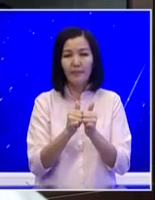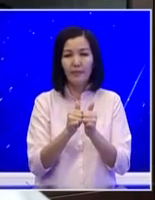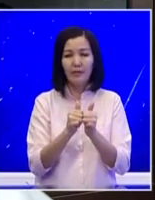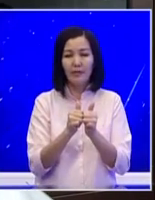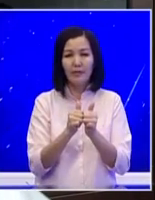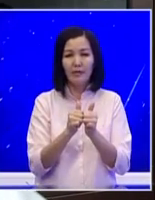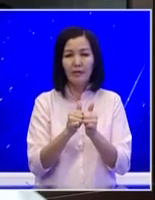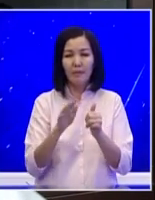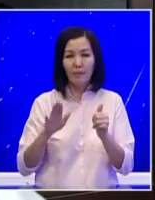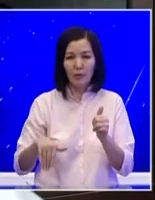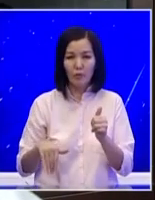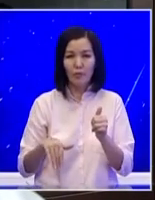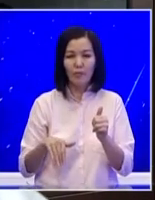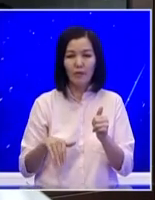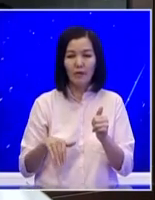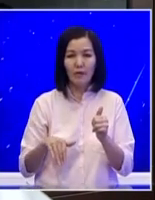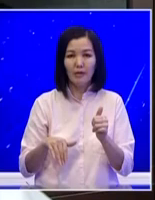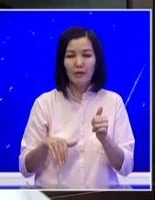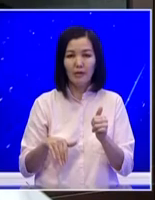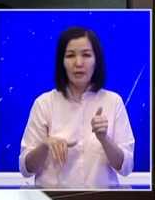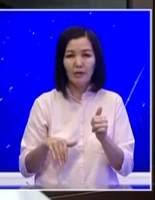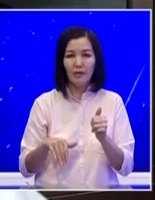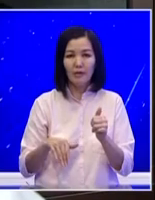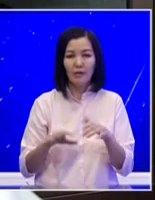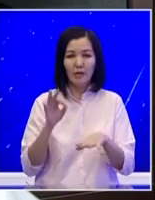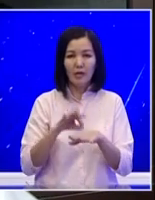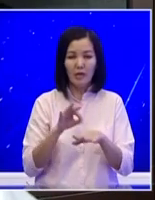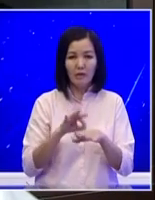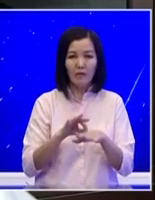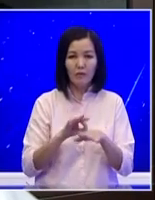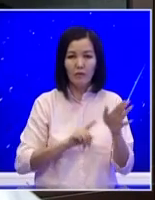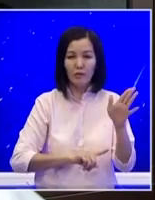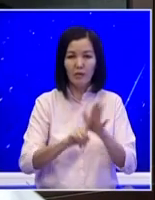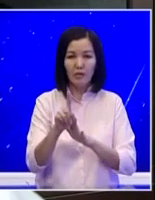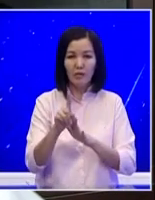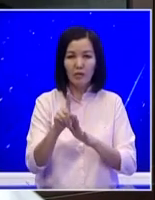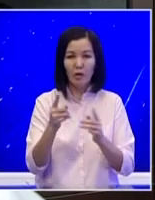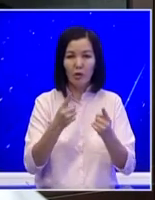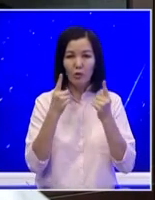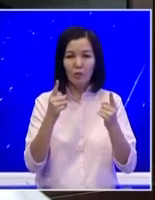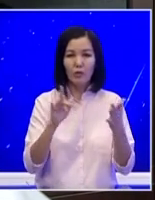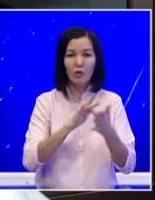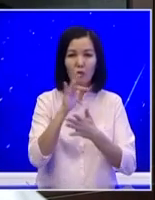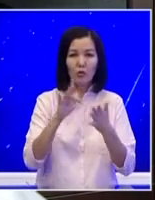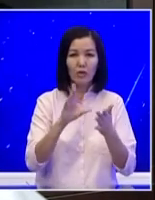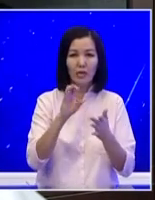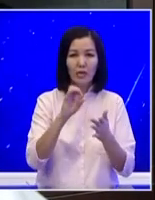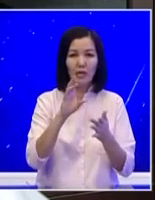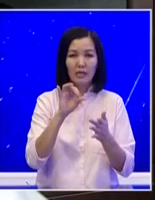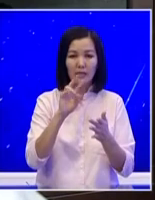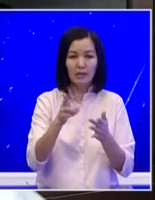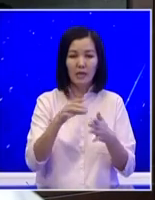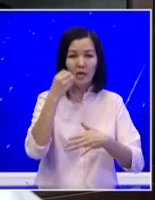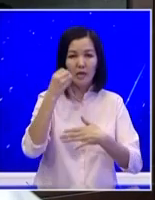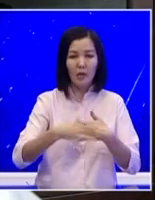обществах. Потом, когда перекинулся коронавирусная инфекция, у нас крупнейший город Исык, районный центр,